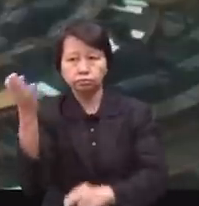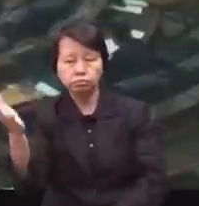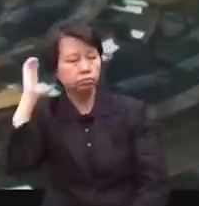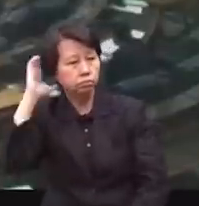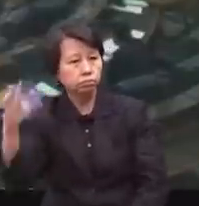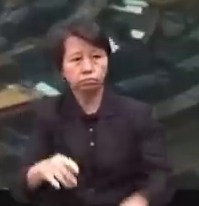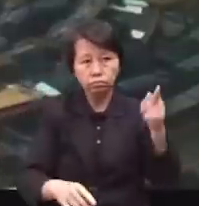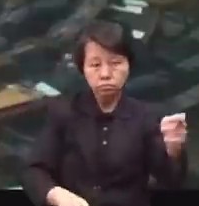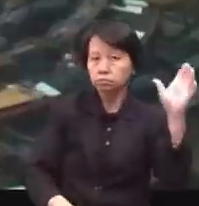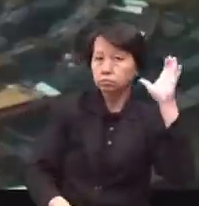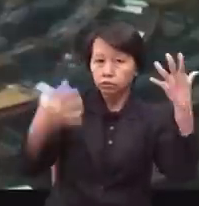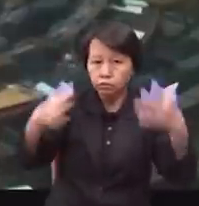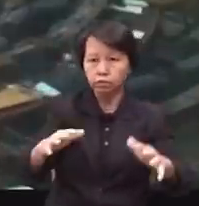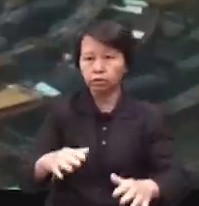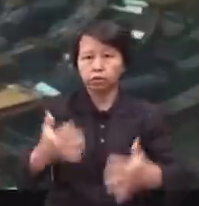saya